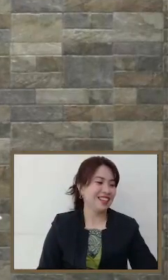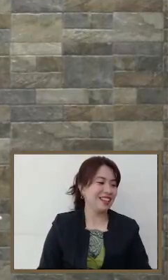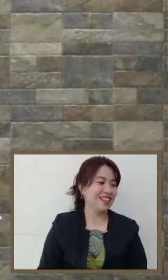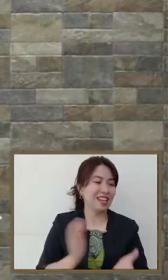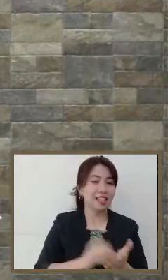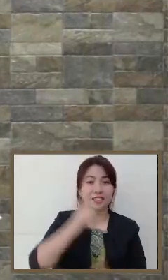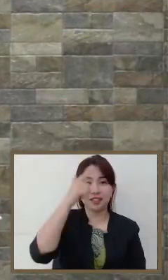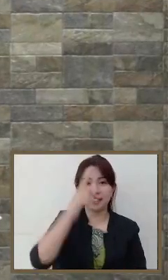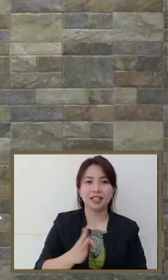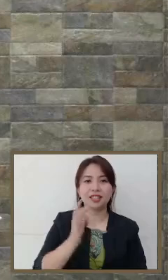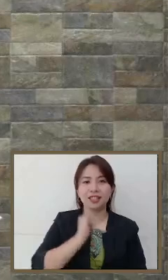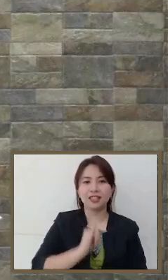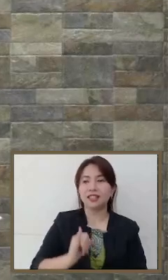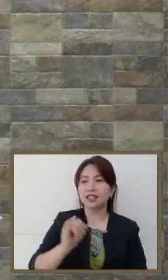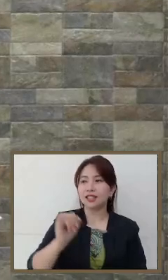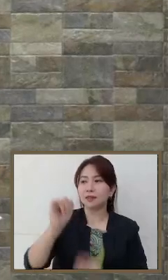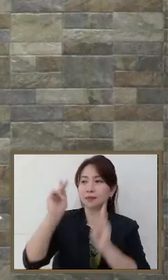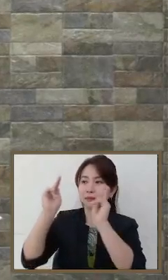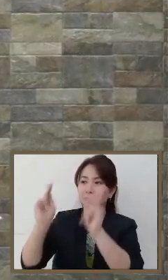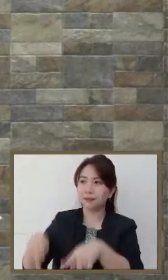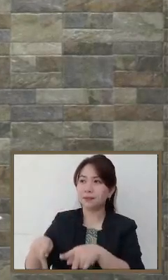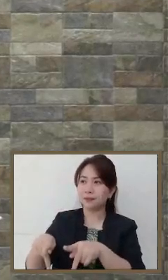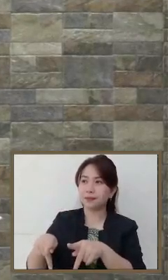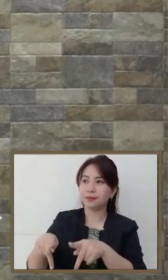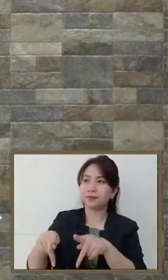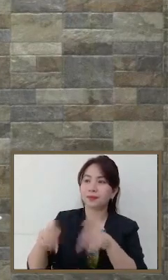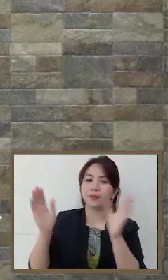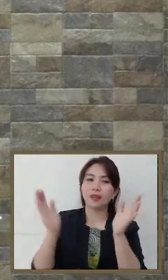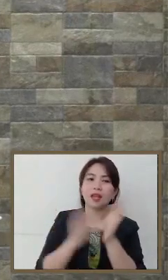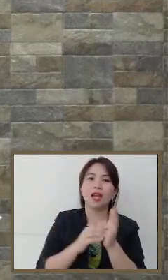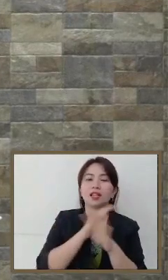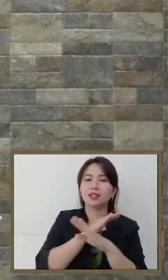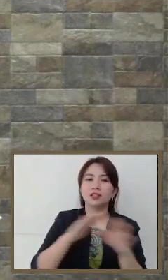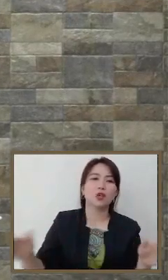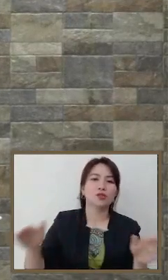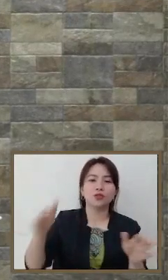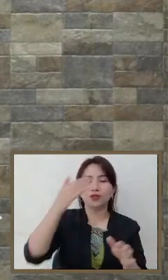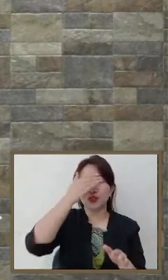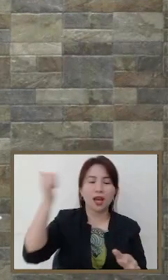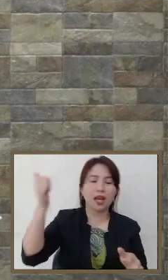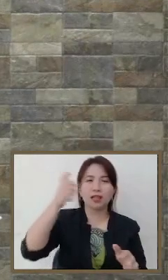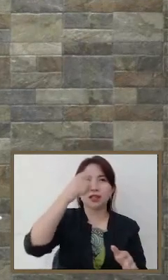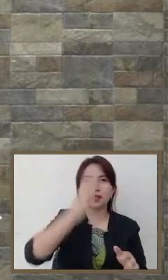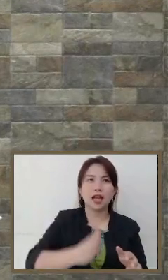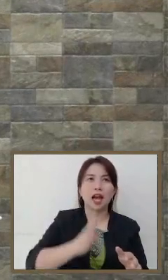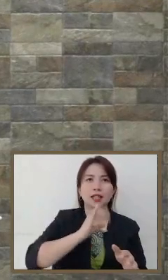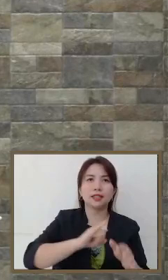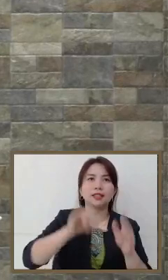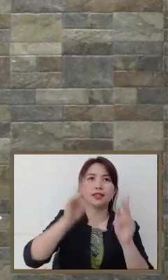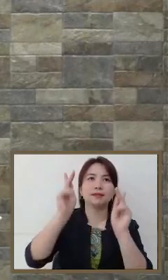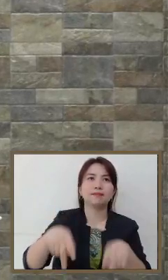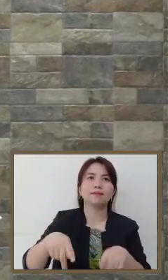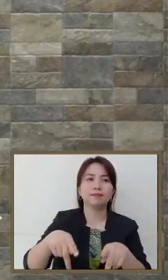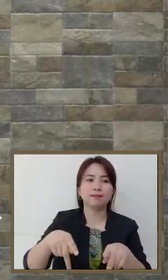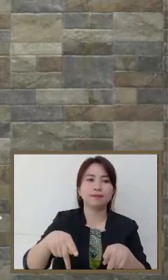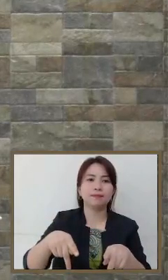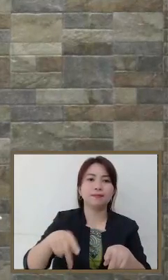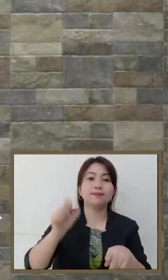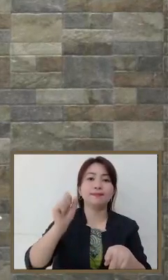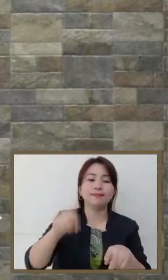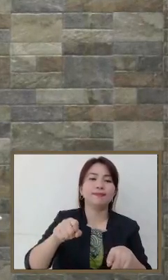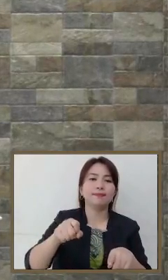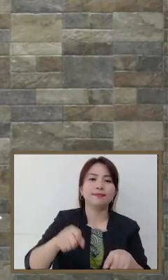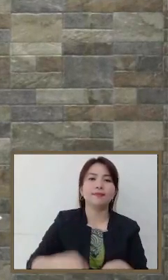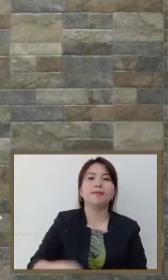a person h na kakalimutan that God is a person God